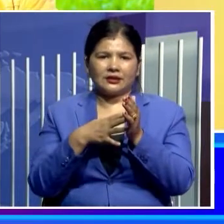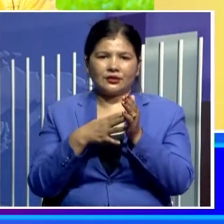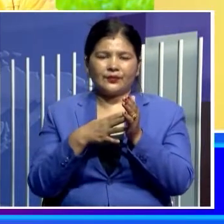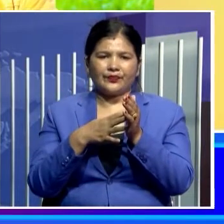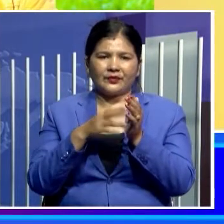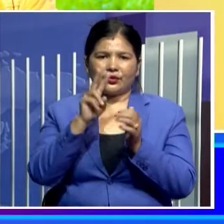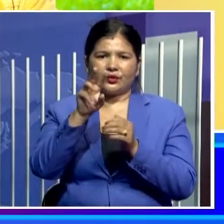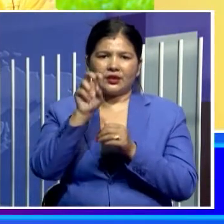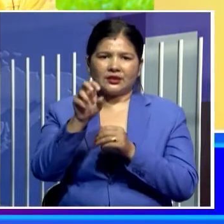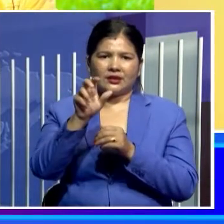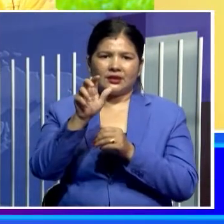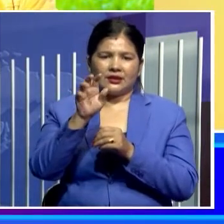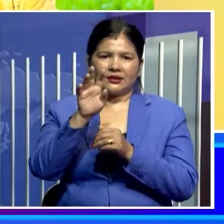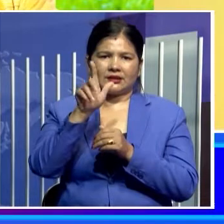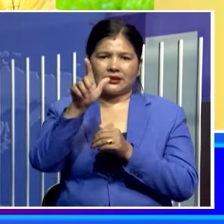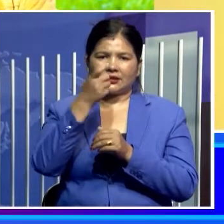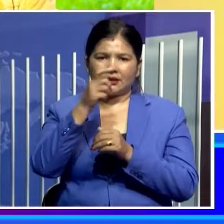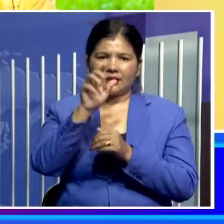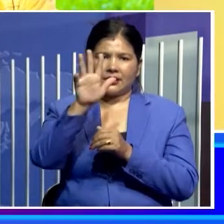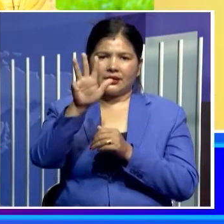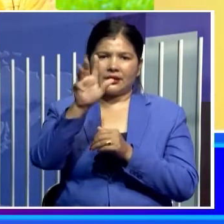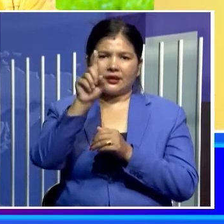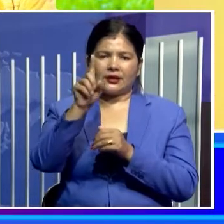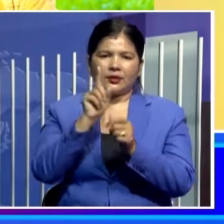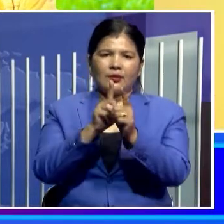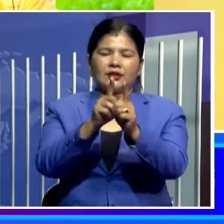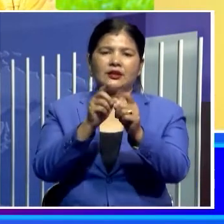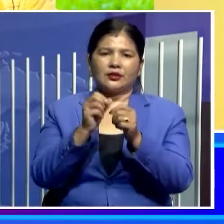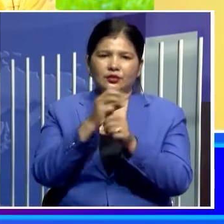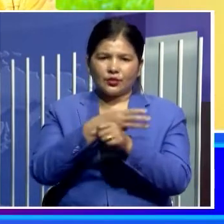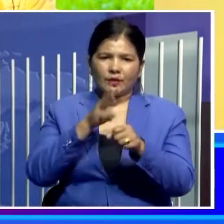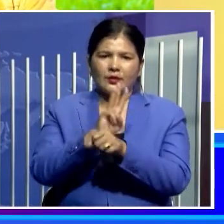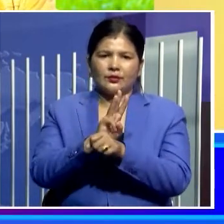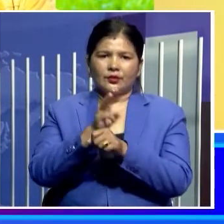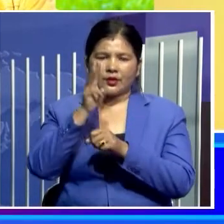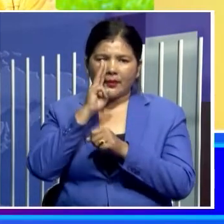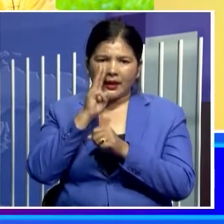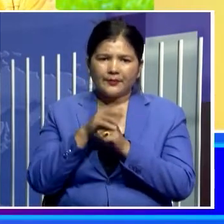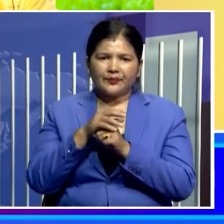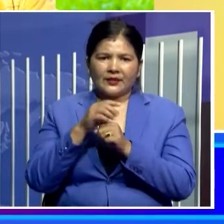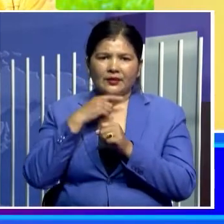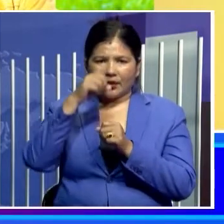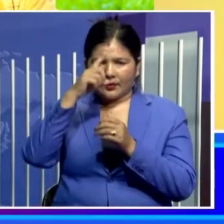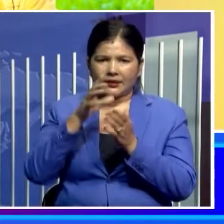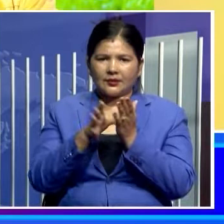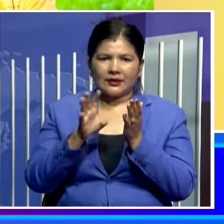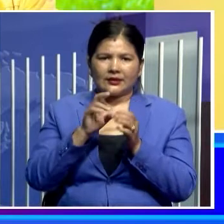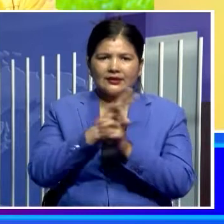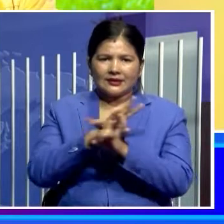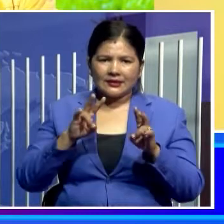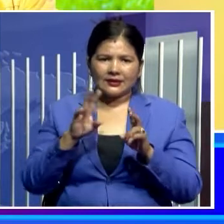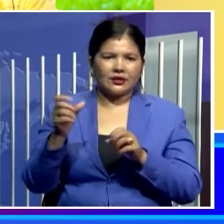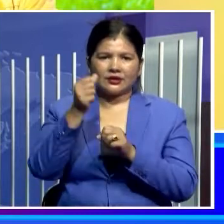ओडले 2,591 मतले पछ्याइरहनु भएको छ भने, उपप्रमुखमा माओवादी तर्फबाट शान्ति